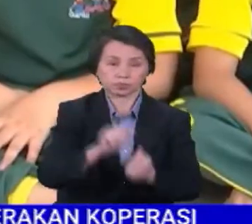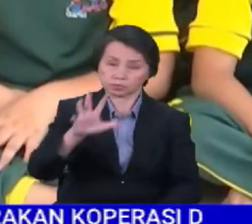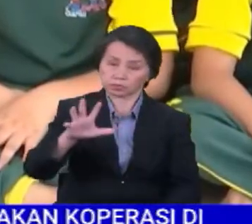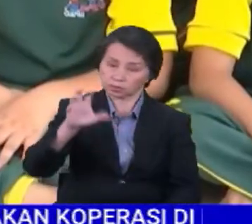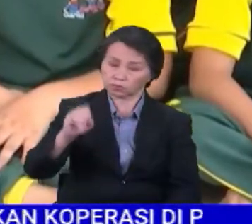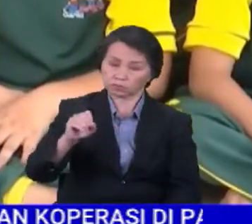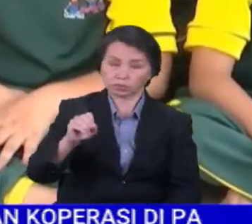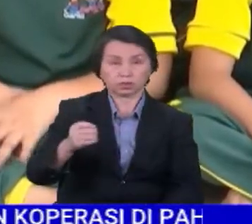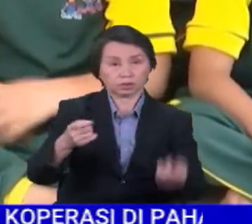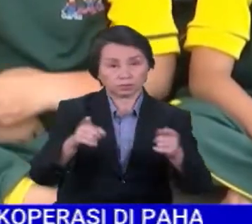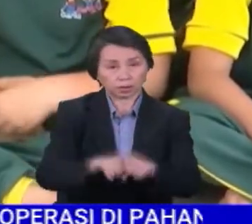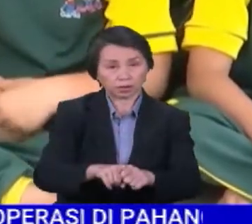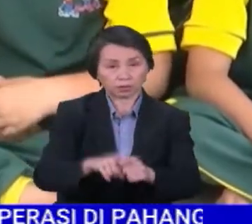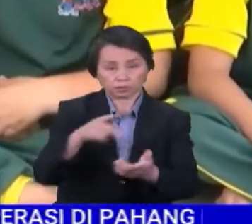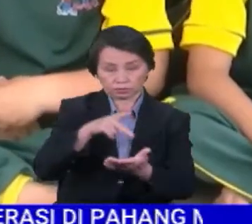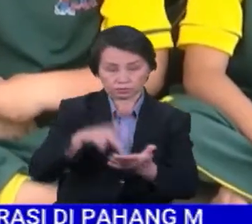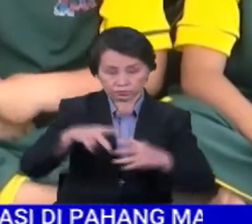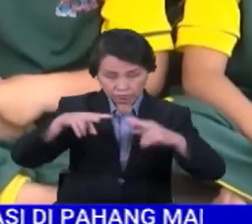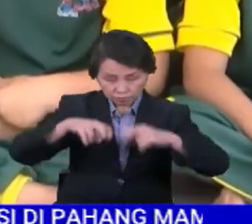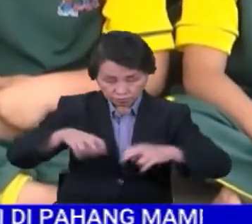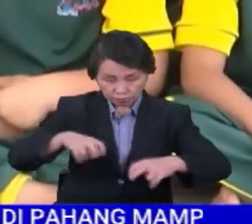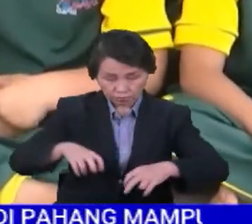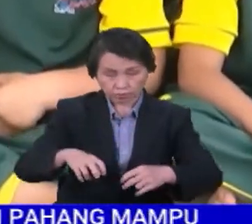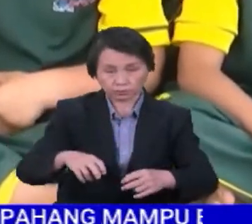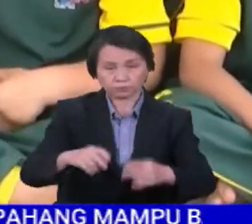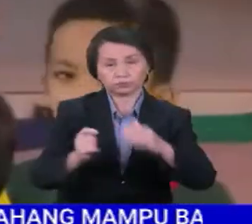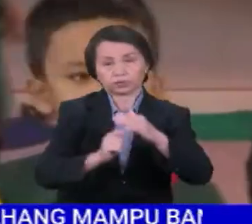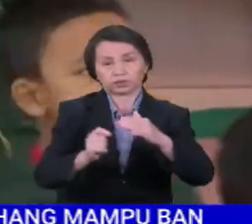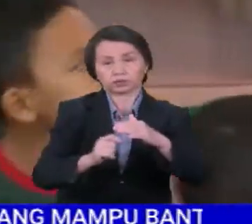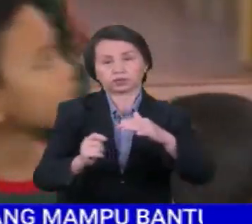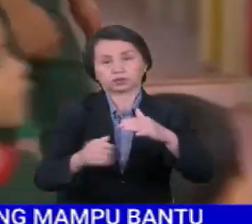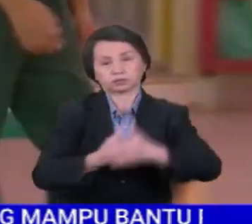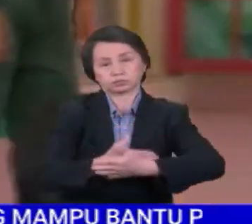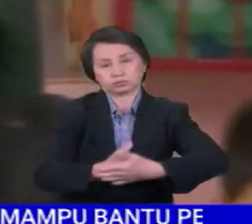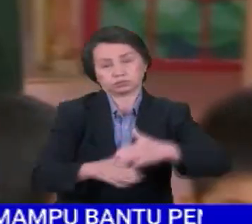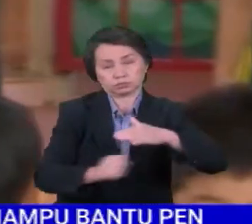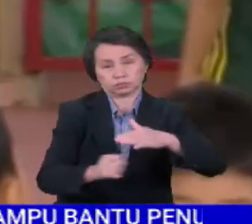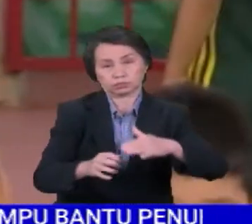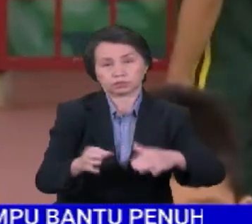daripadanya berlaku di pusat pendidikan seperti tasca Tadika dan prasekolah